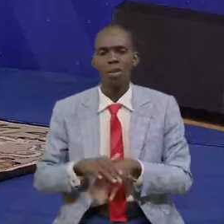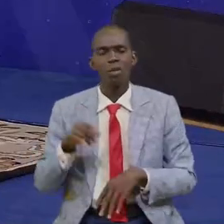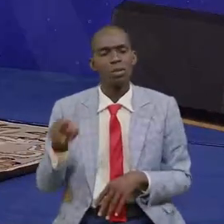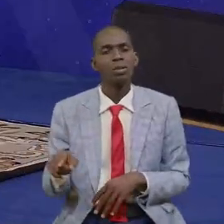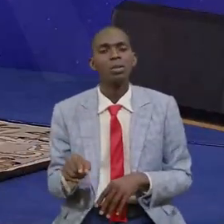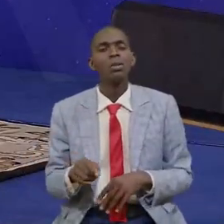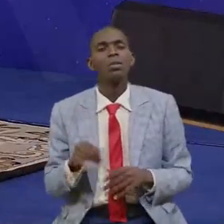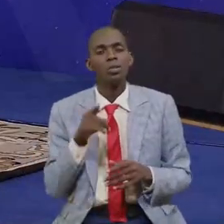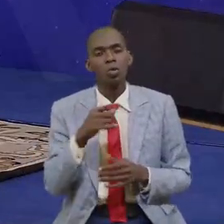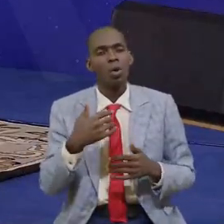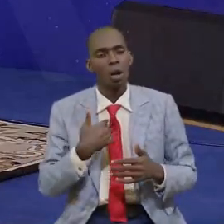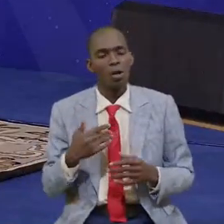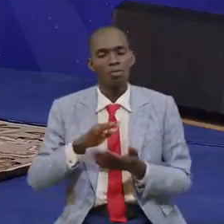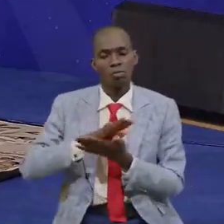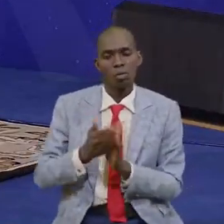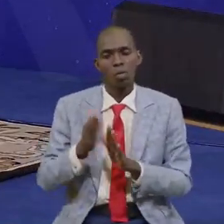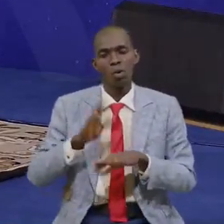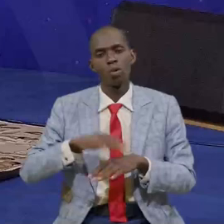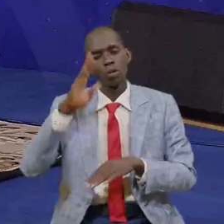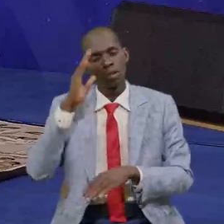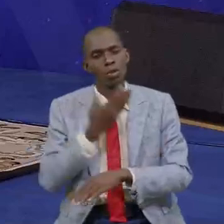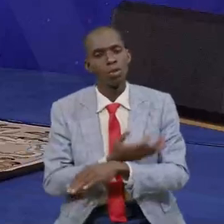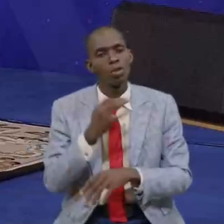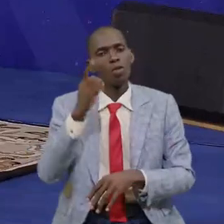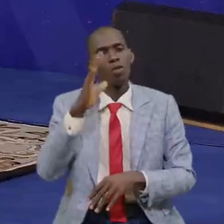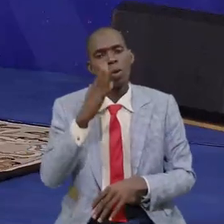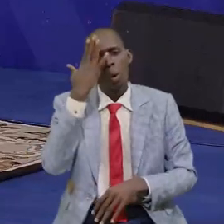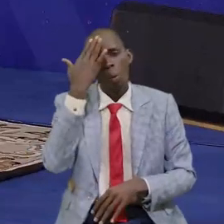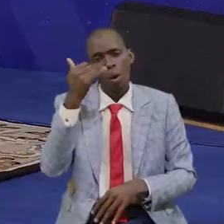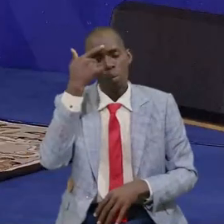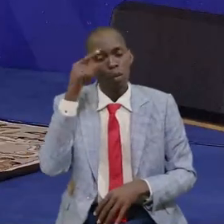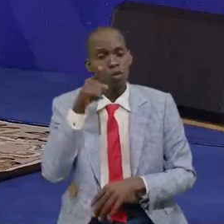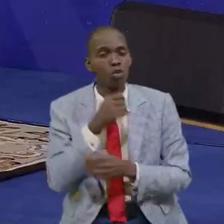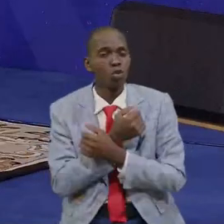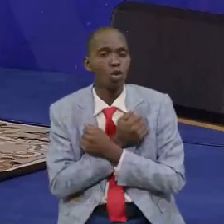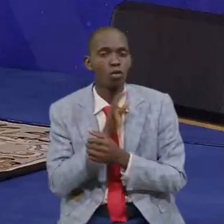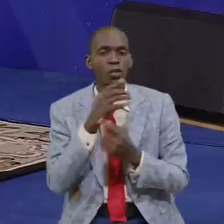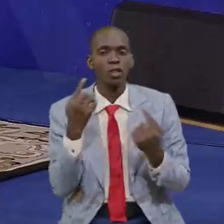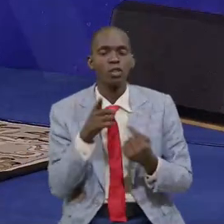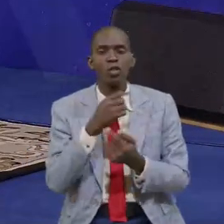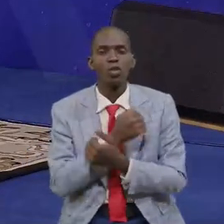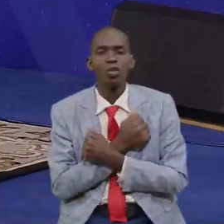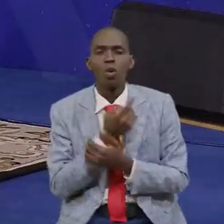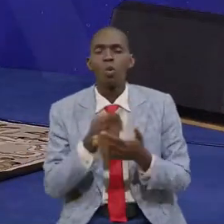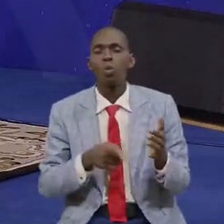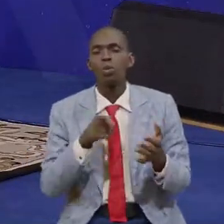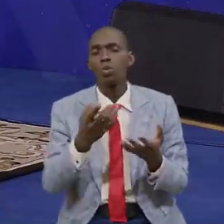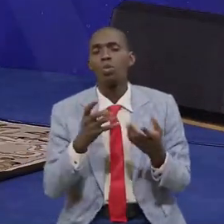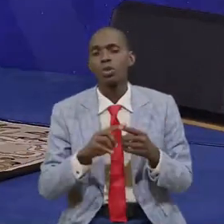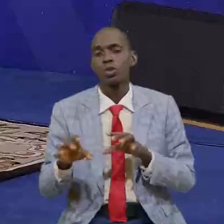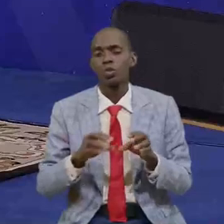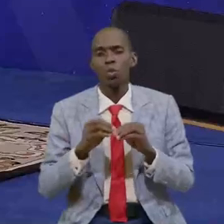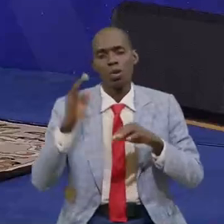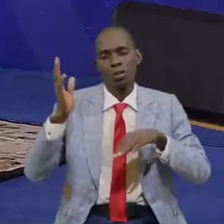Dieu. Parce que tu aimes tes péchés, tu aimes ce que tu veux faire, plus que le Fils de Dieu qui est